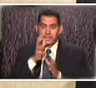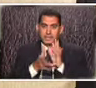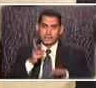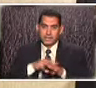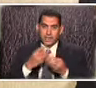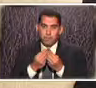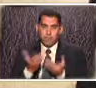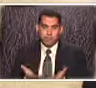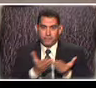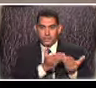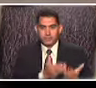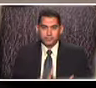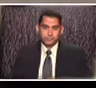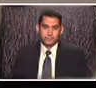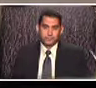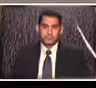الفاصل هنبدا